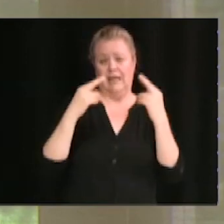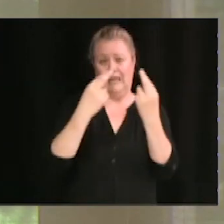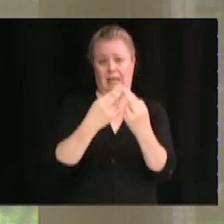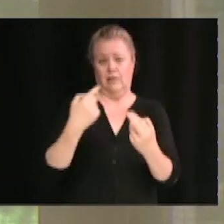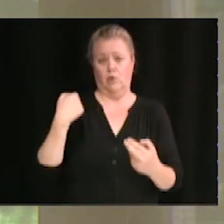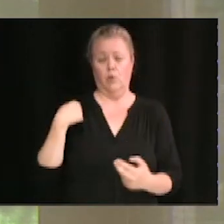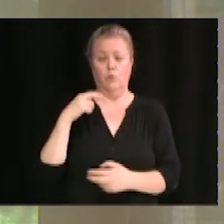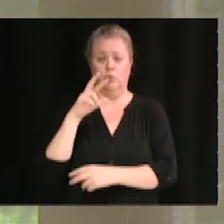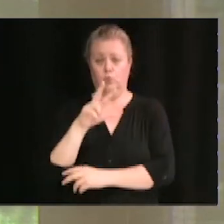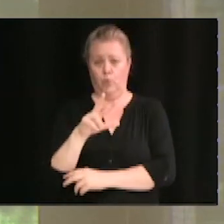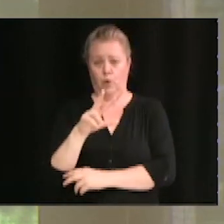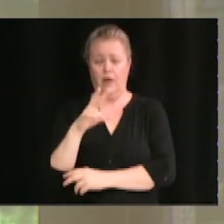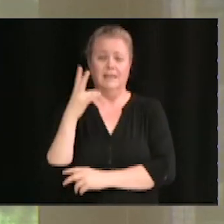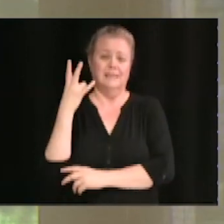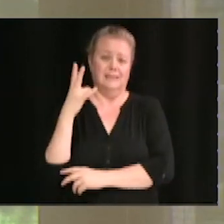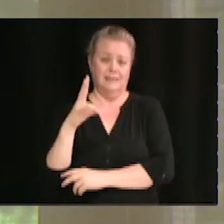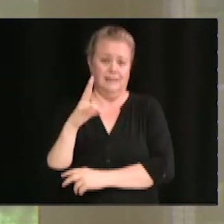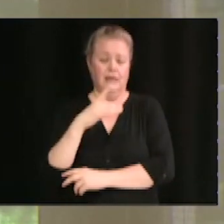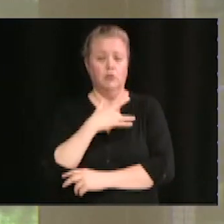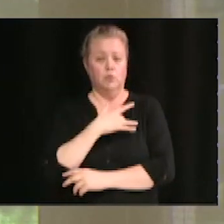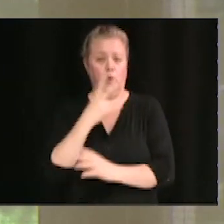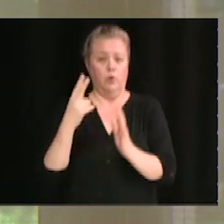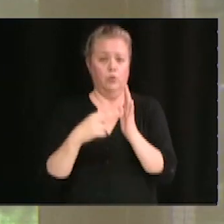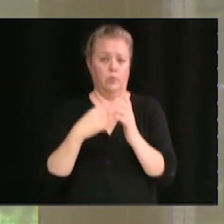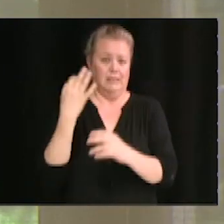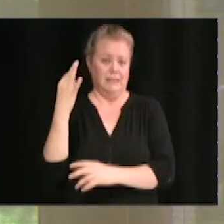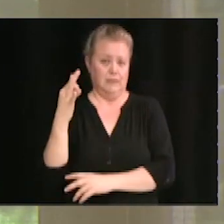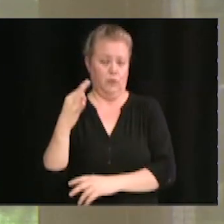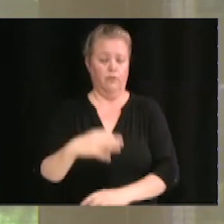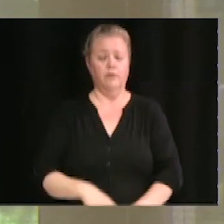les 3 et 17 juin 2019.